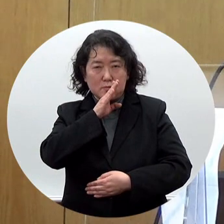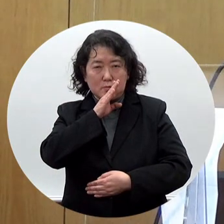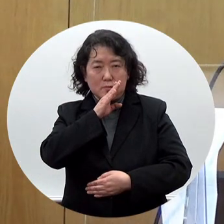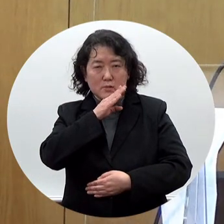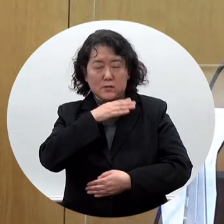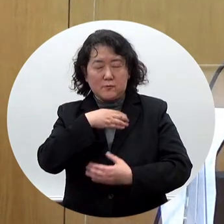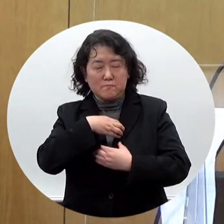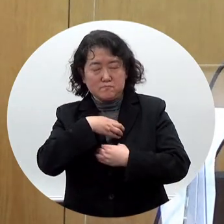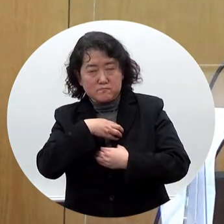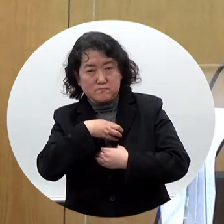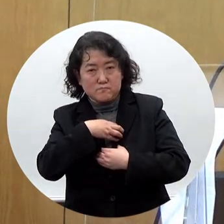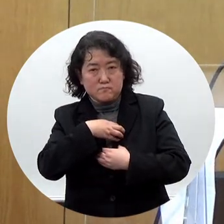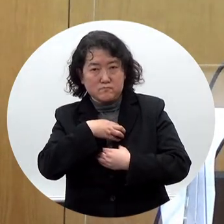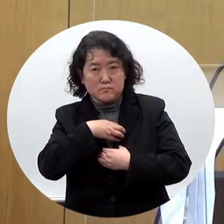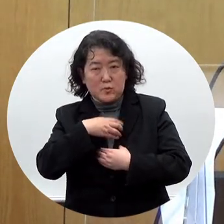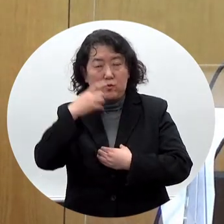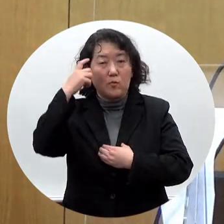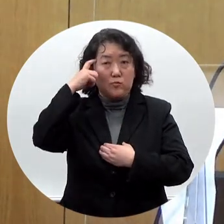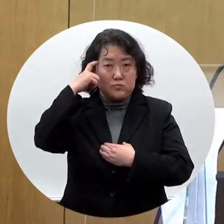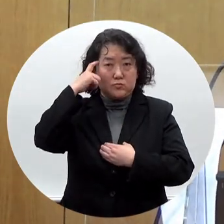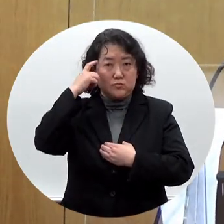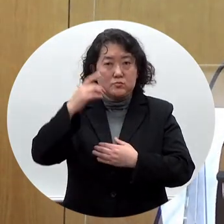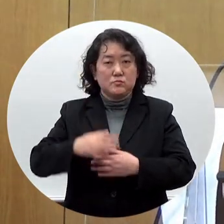機感を覚えております。